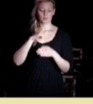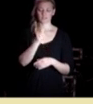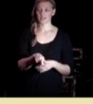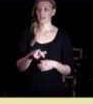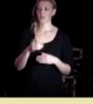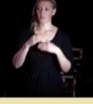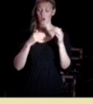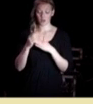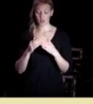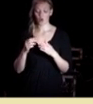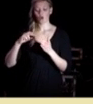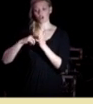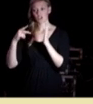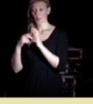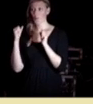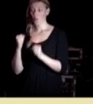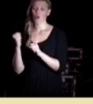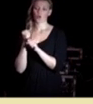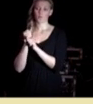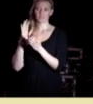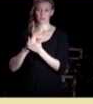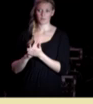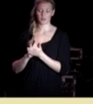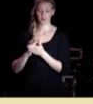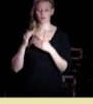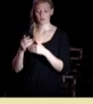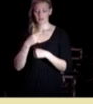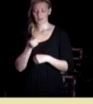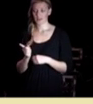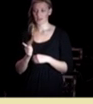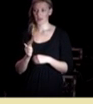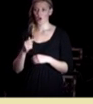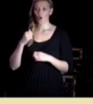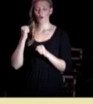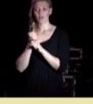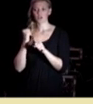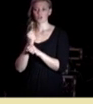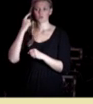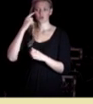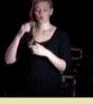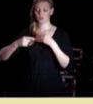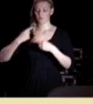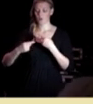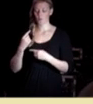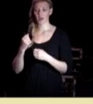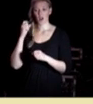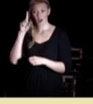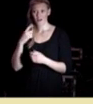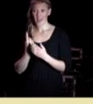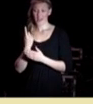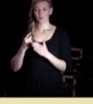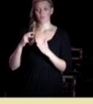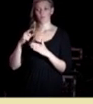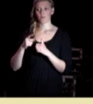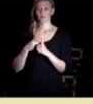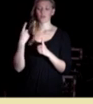behandler og system må jobbe sammen i forhold til dette, og verktøy som psykoseforløpet kan være en metode